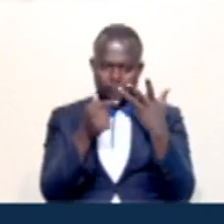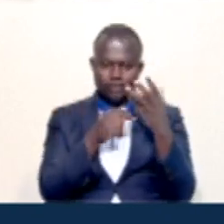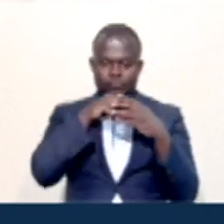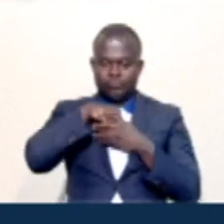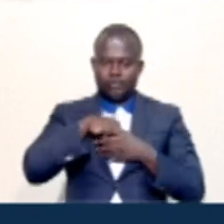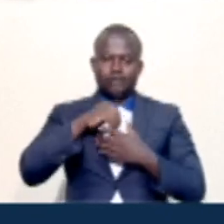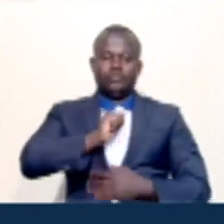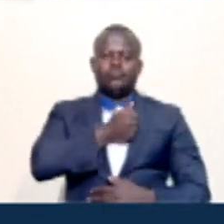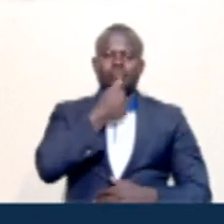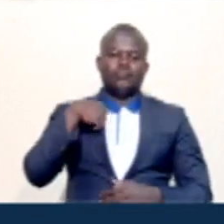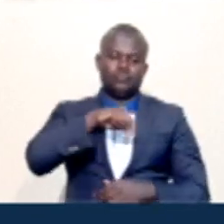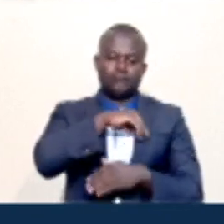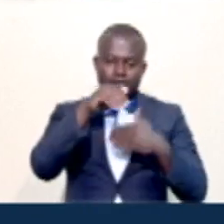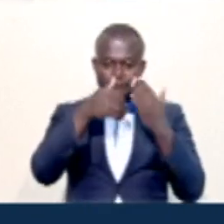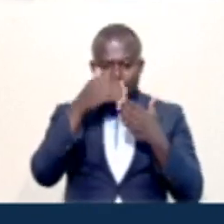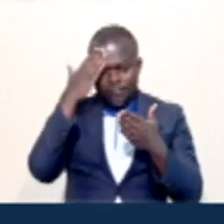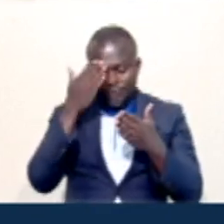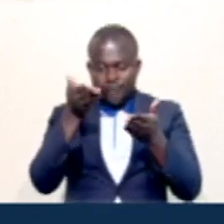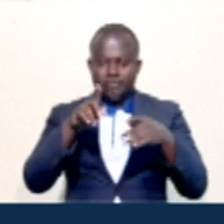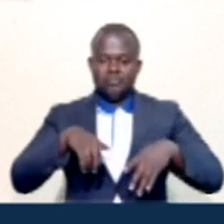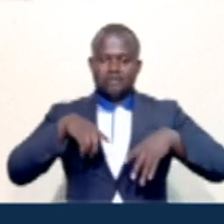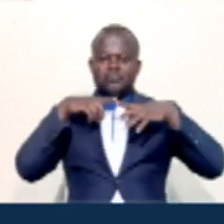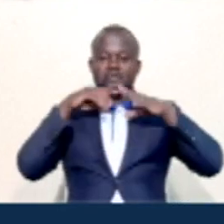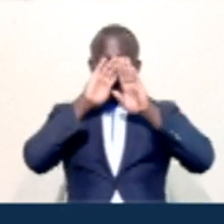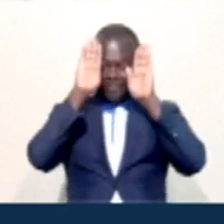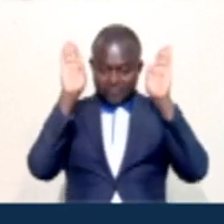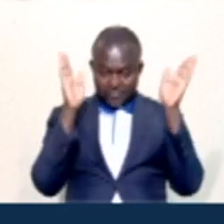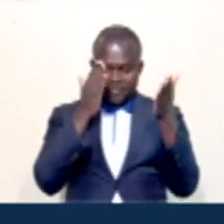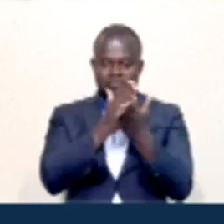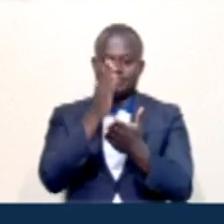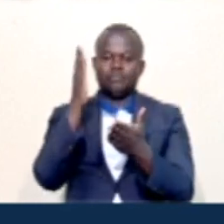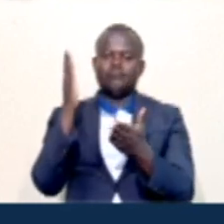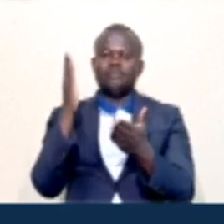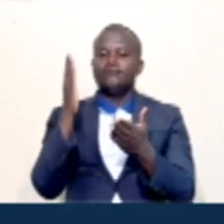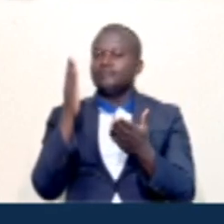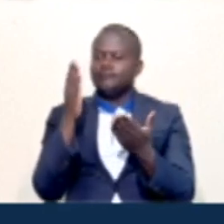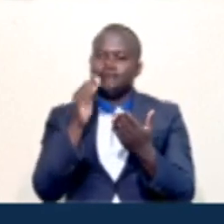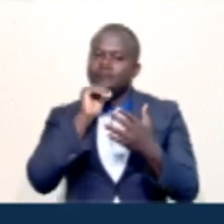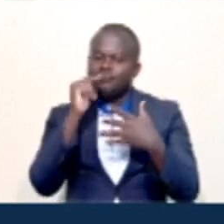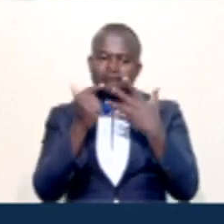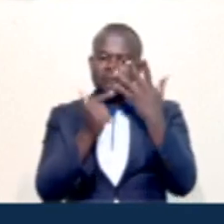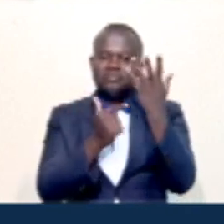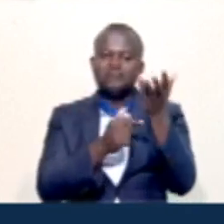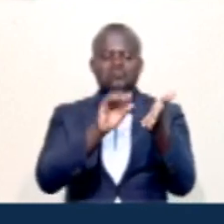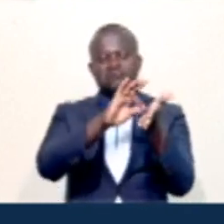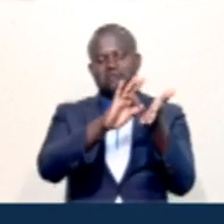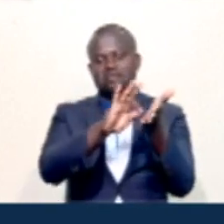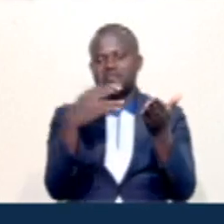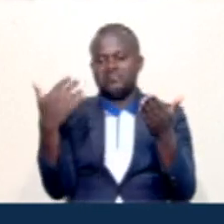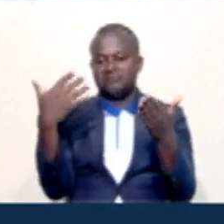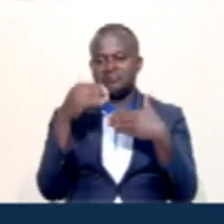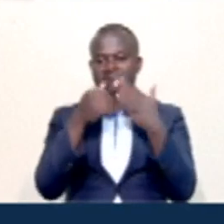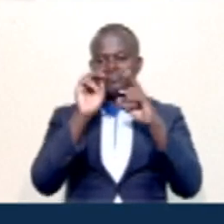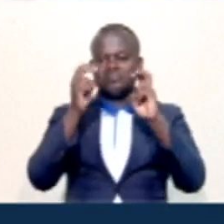ibiri iwanjye ndabizi, kuko ndahaba ndabisobanukiwe rwose. Si ibintu nakubwira ngo nabiromoreka no ku rupapuro